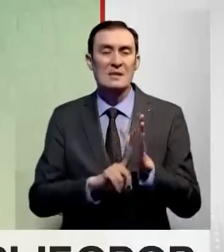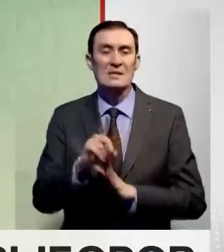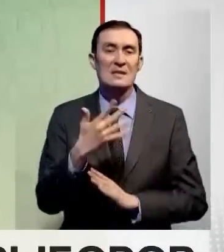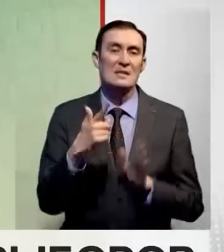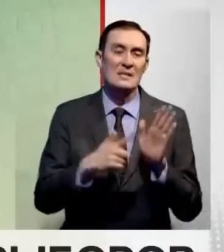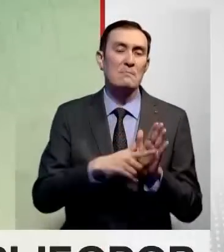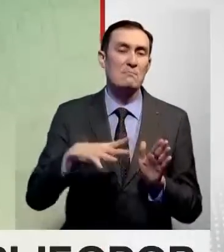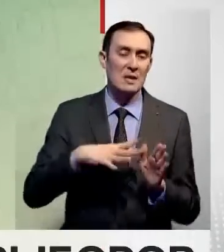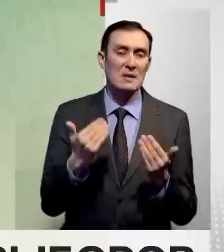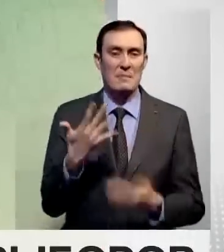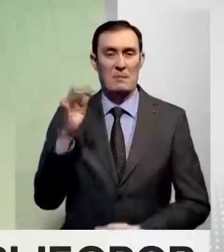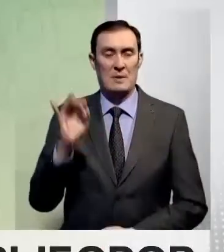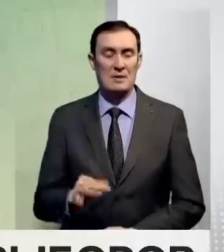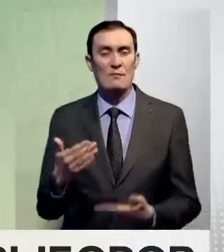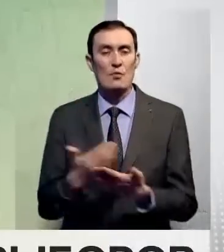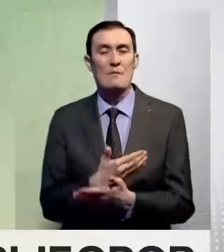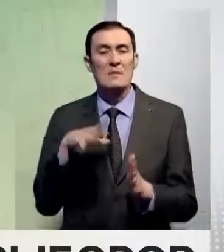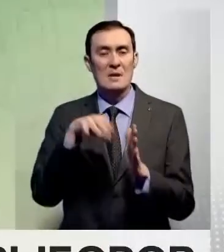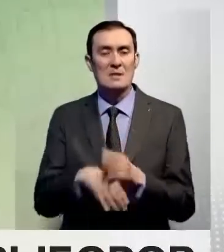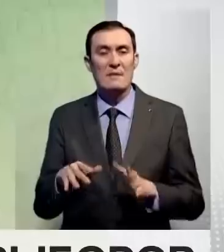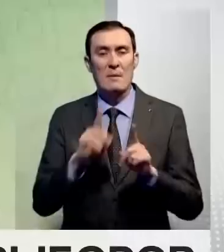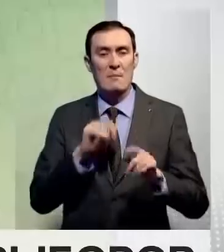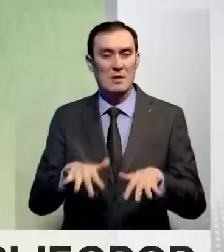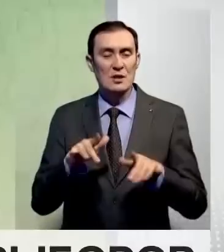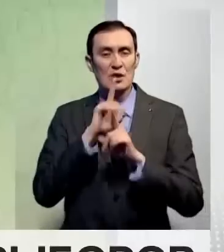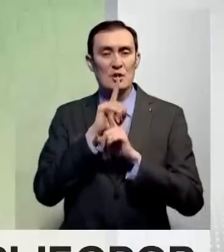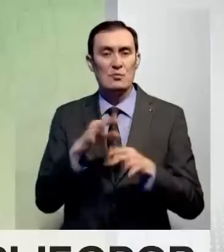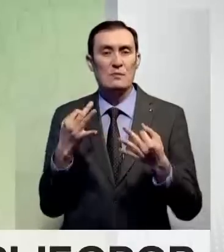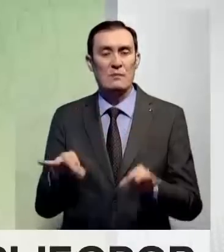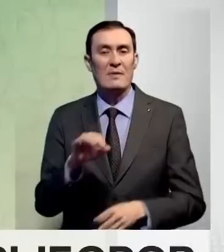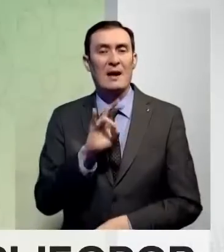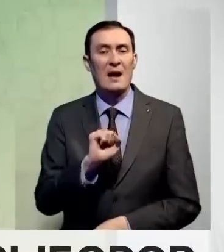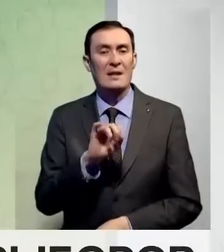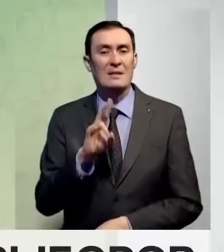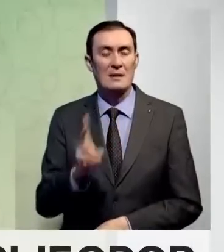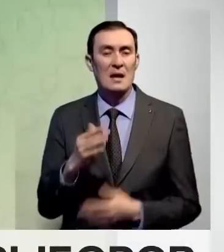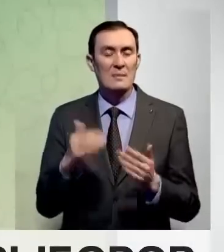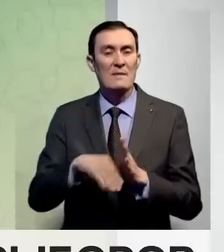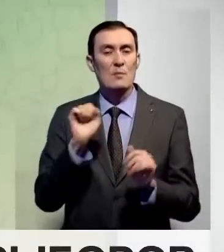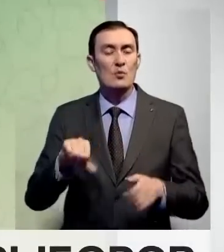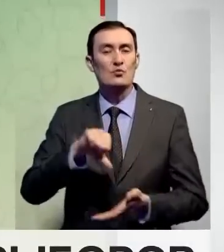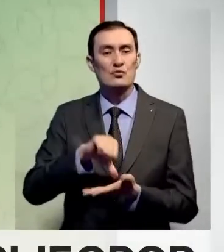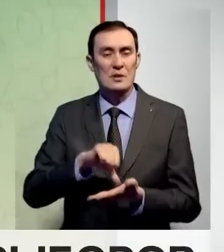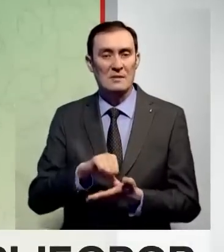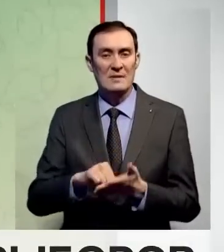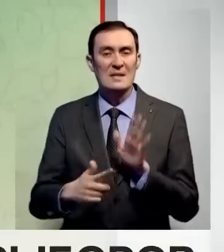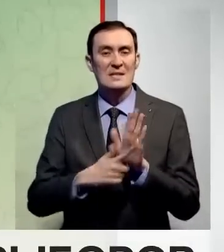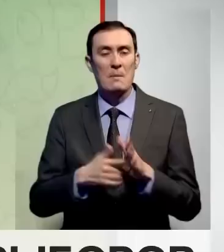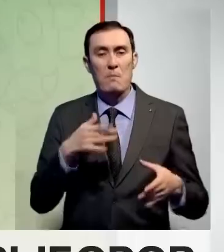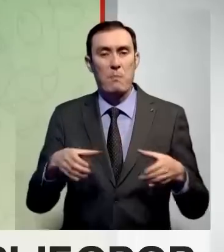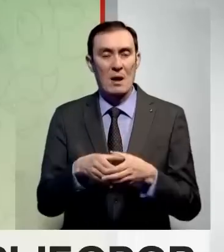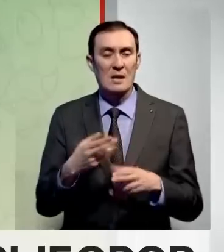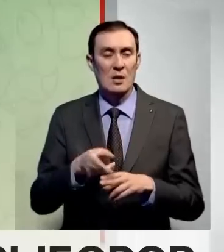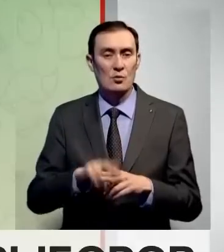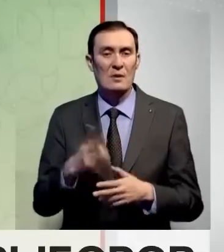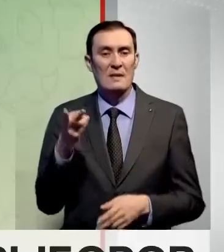до 5%. В новом составе Мажилиса не будет квоты АНК. А еще в выборах теперь могут участвовать 7 партий, две из